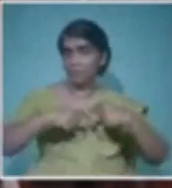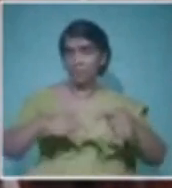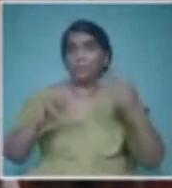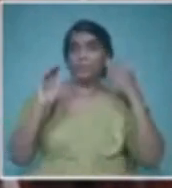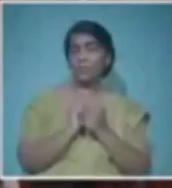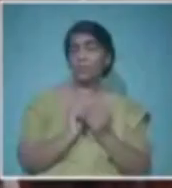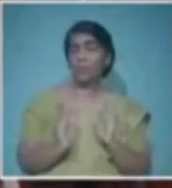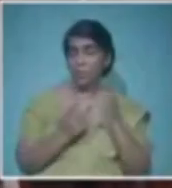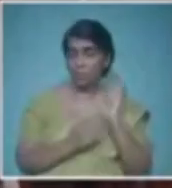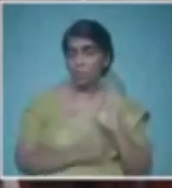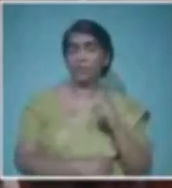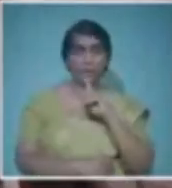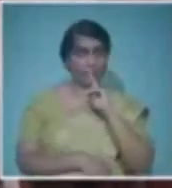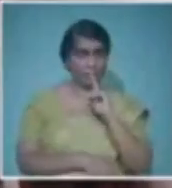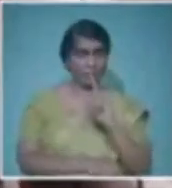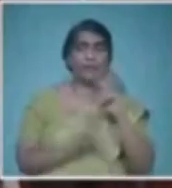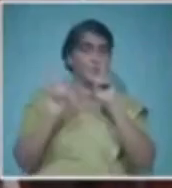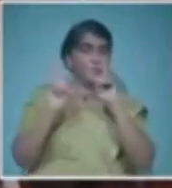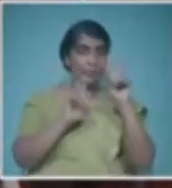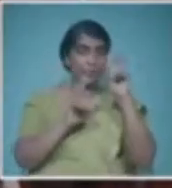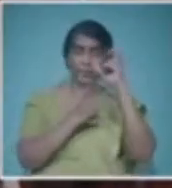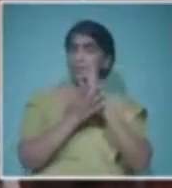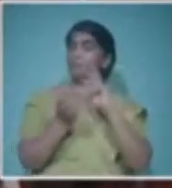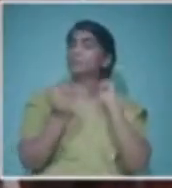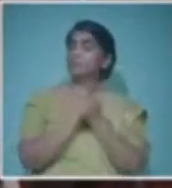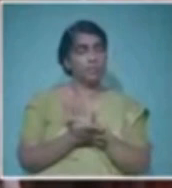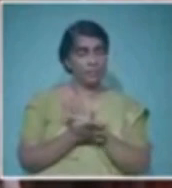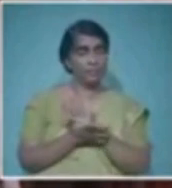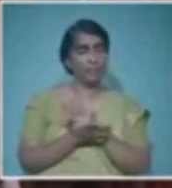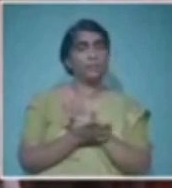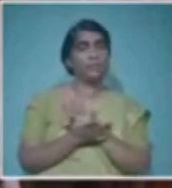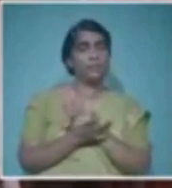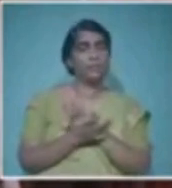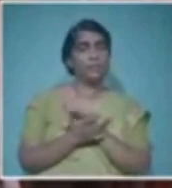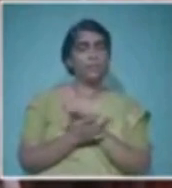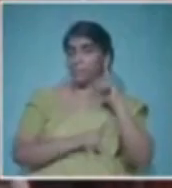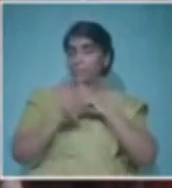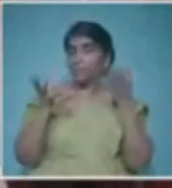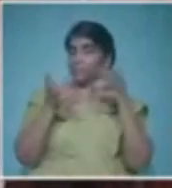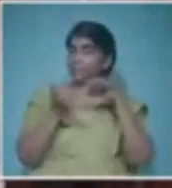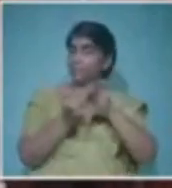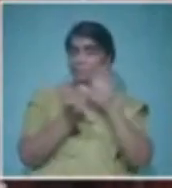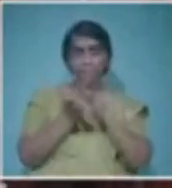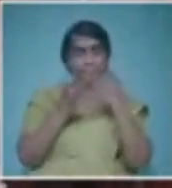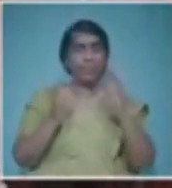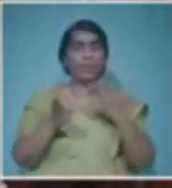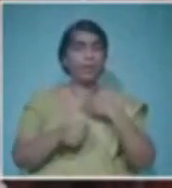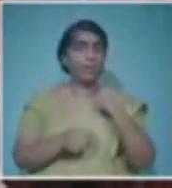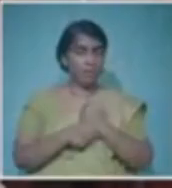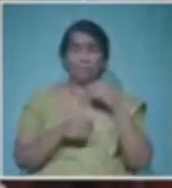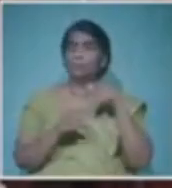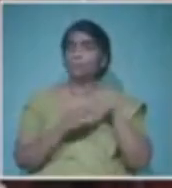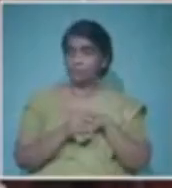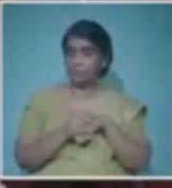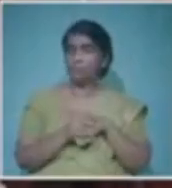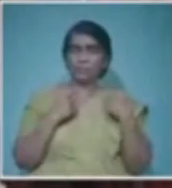22வது திருத்தச் சட்டம் நிறைவேற்றுவதற்கு கடந்த பாராளுமன்றத்தில் முன்மொழியப்பட்டது. ஆளுங்கட்சியாலேயே அது அதற்குரிய எதிர்மனப்பான்மையால்